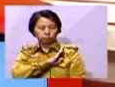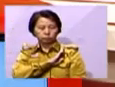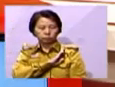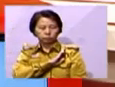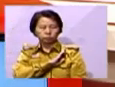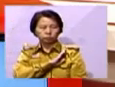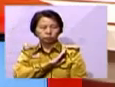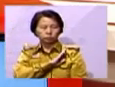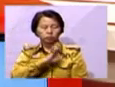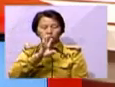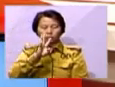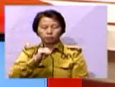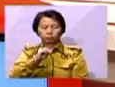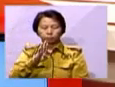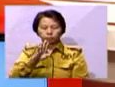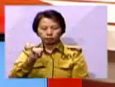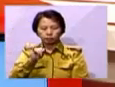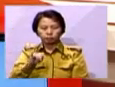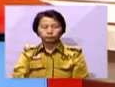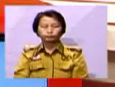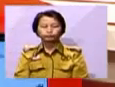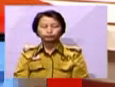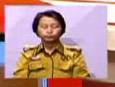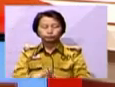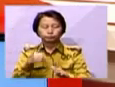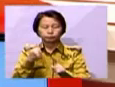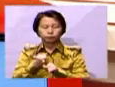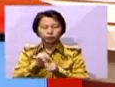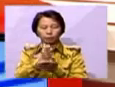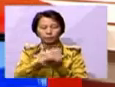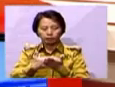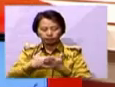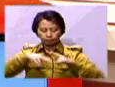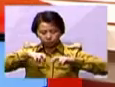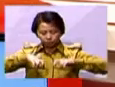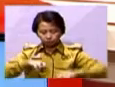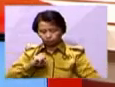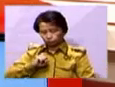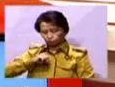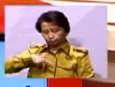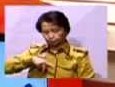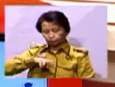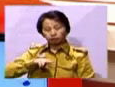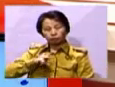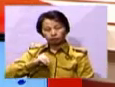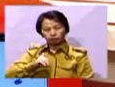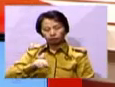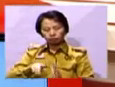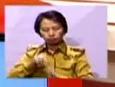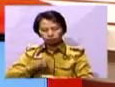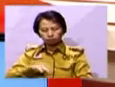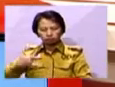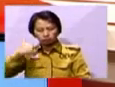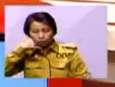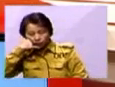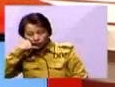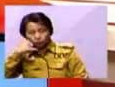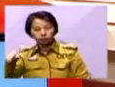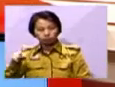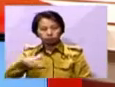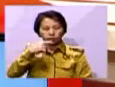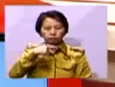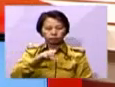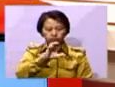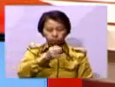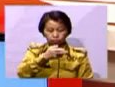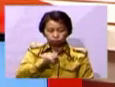Incorporated MBI. Pengarah Bahagian Siasatan SPRM, Datuk Simi Abdul Ghani ketika dihubungi media berkata, Shao